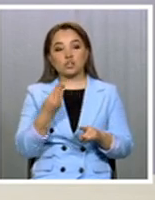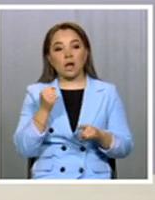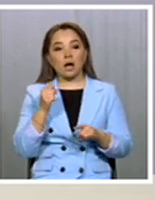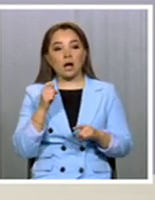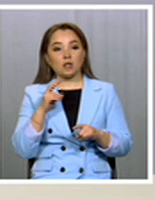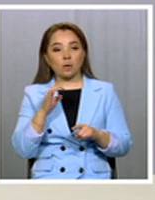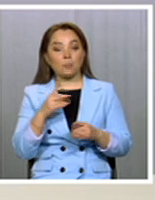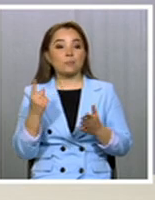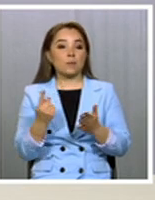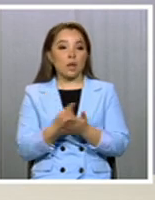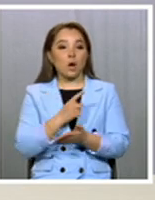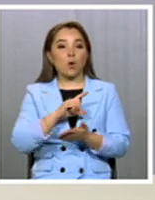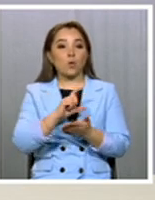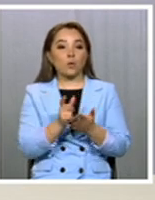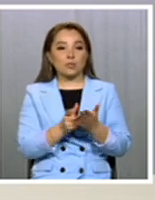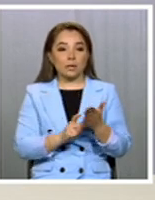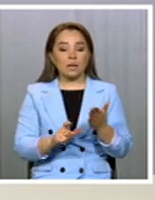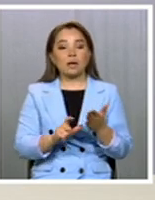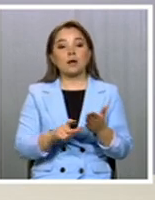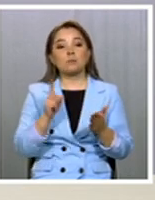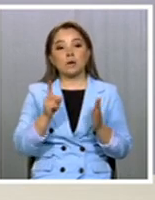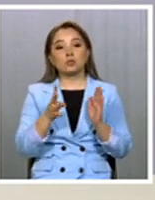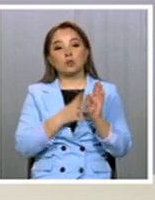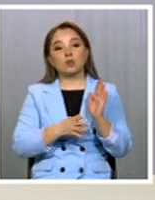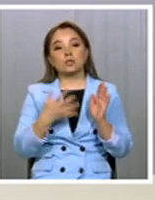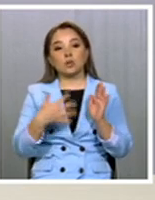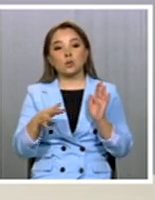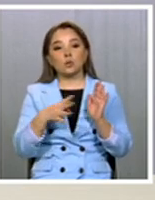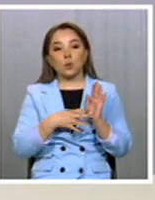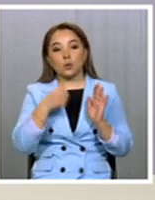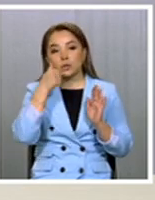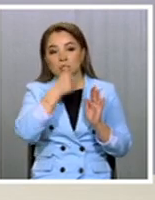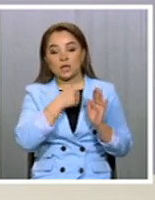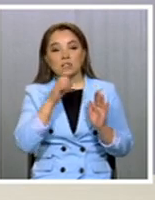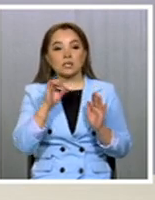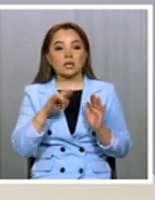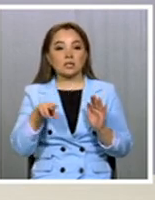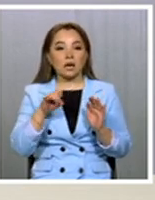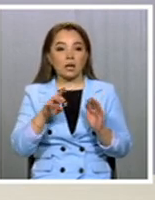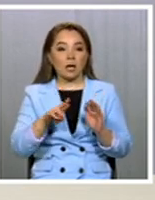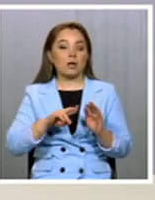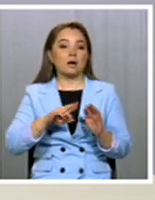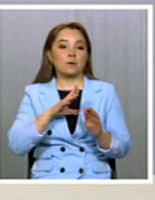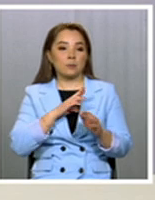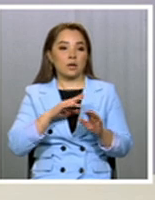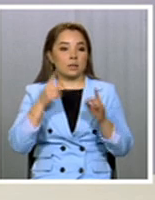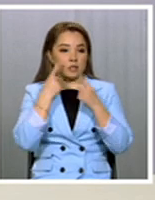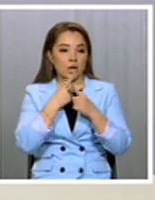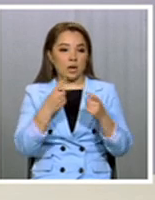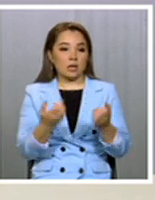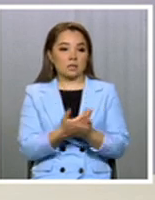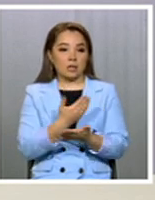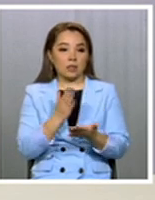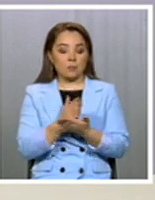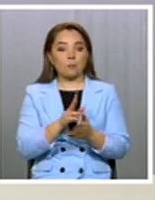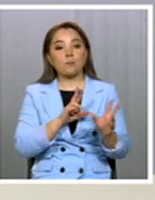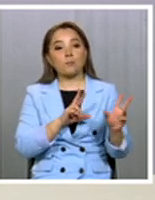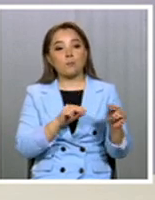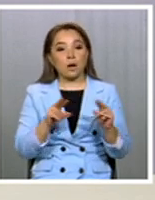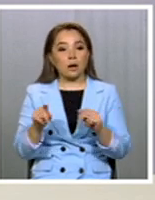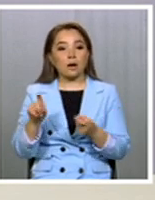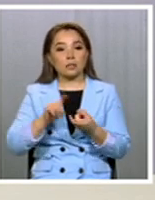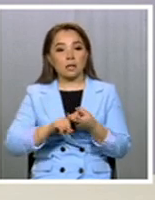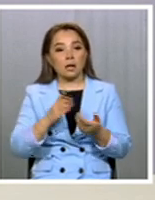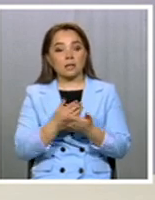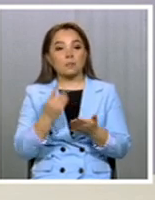Шахановтың алғашқы өлеңі 1959 жылы «Сырдария» деген атпен жарияланса, «Бақыт» атты